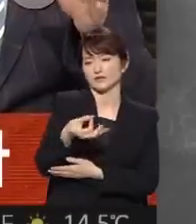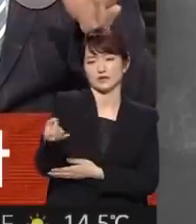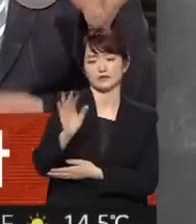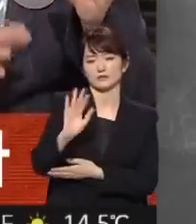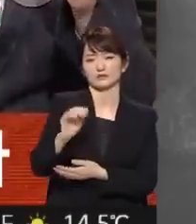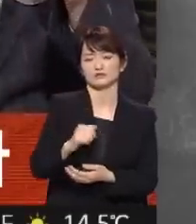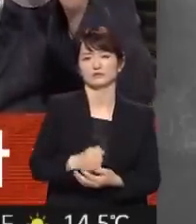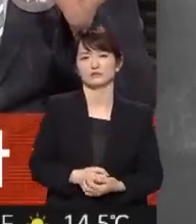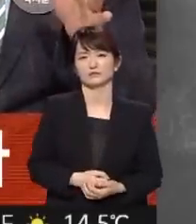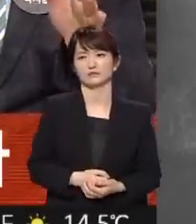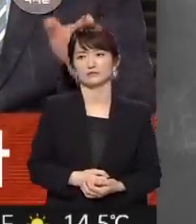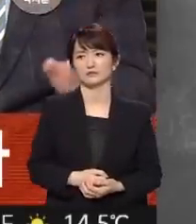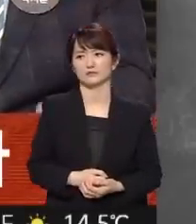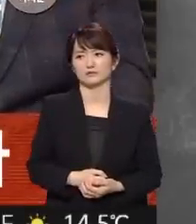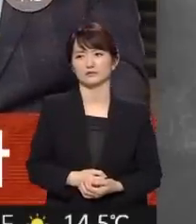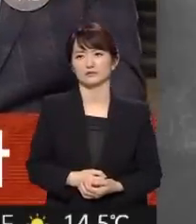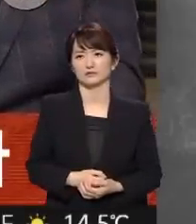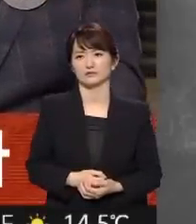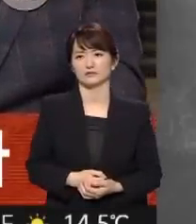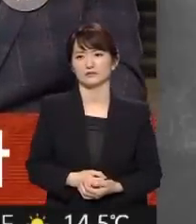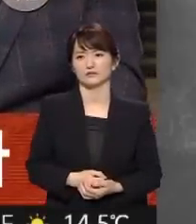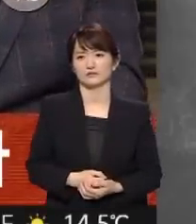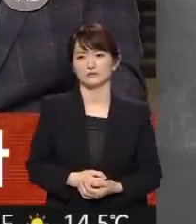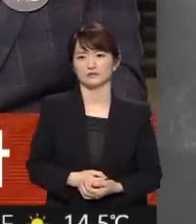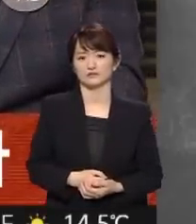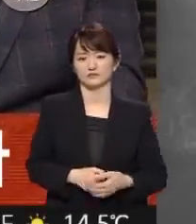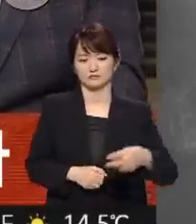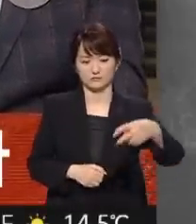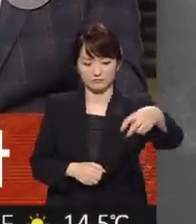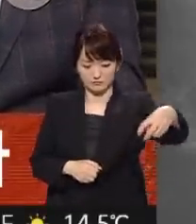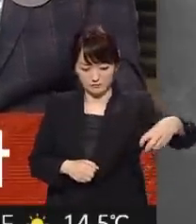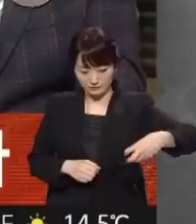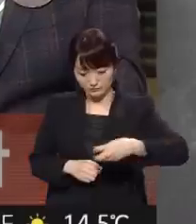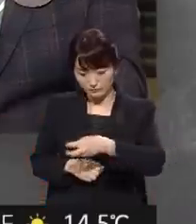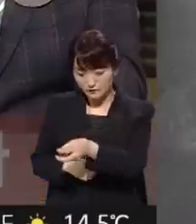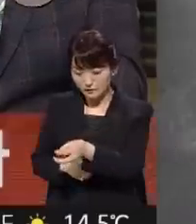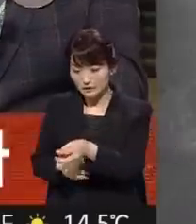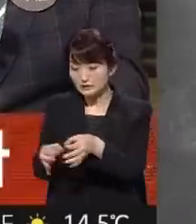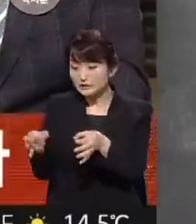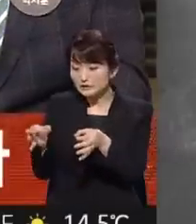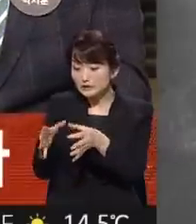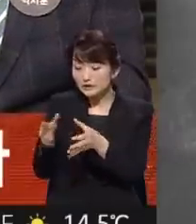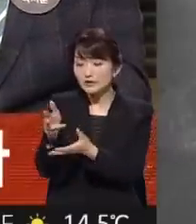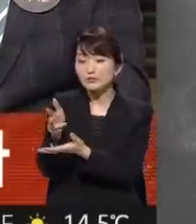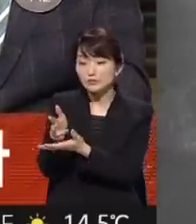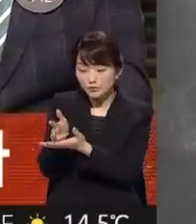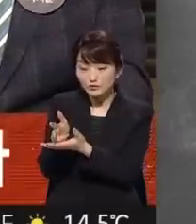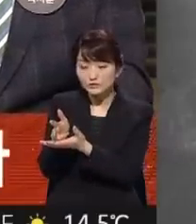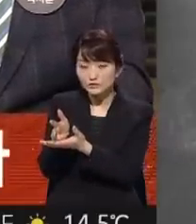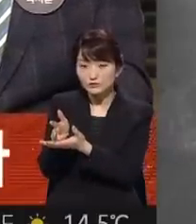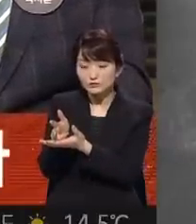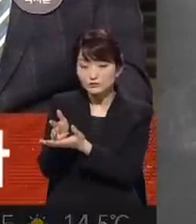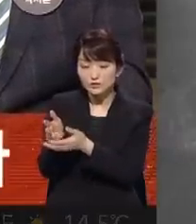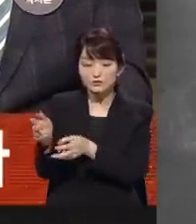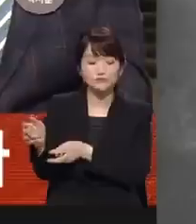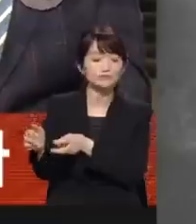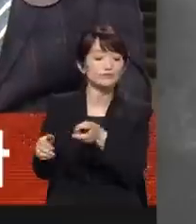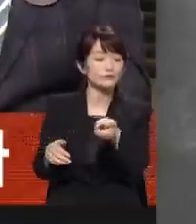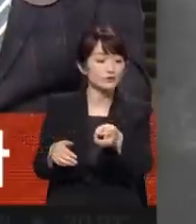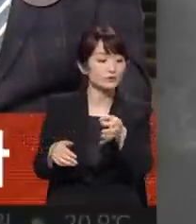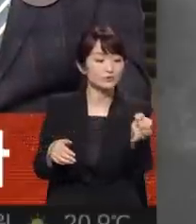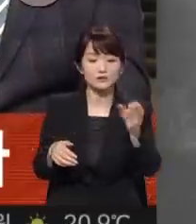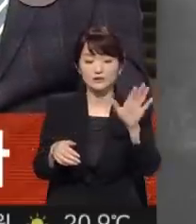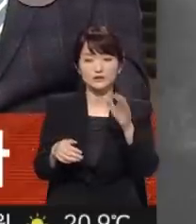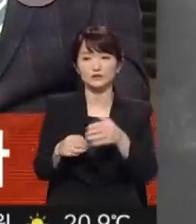예를 들어서 회차 차량이면 돈 요금 부과가 안 됩니다. 안 되죠. 그걸 이용한 거예요. 그래서 유턴해서 회차할 것처럼 해서